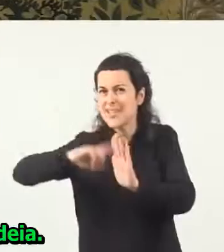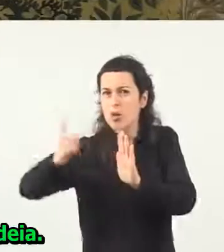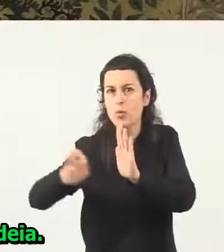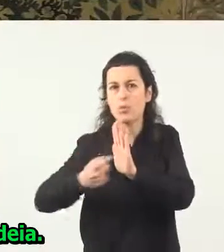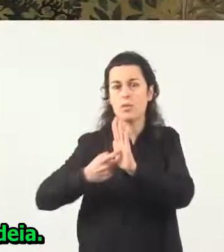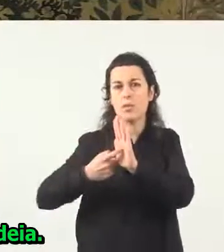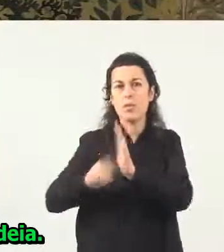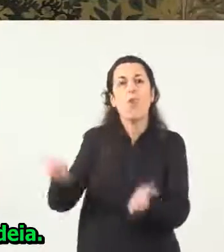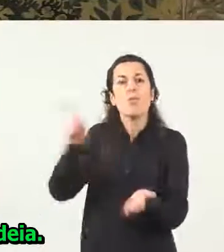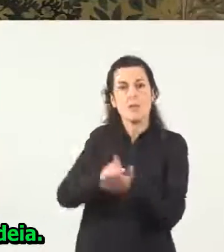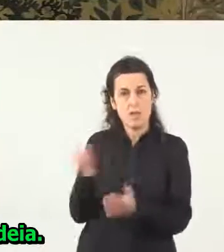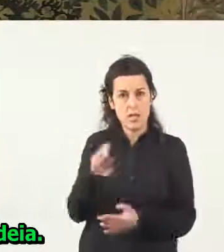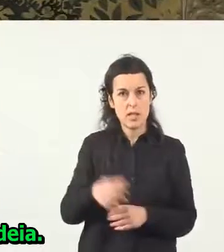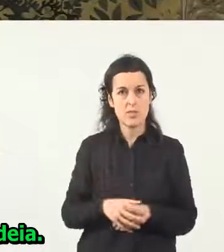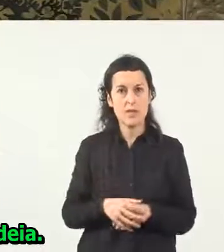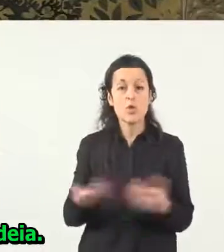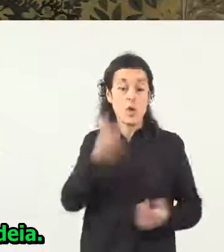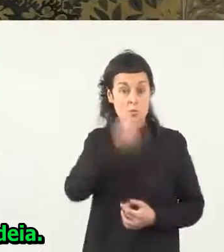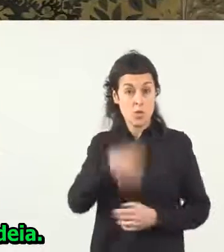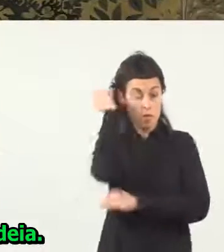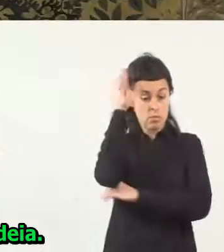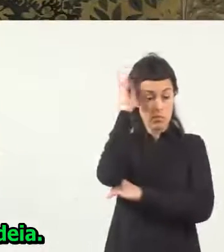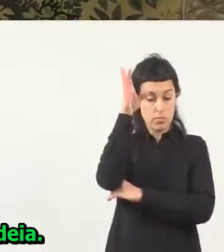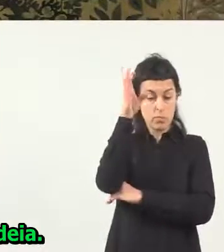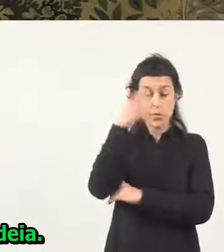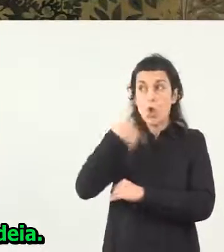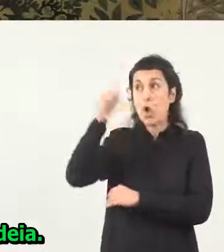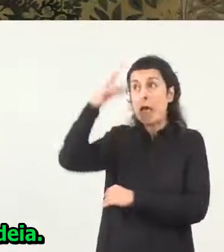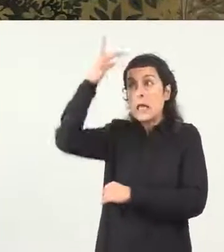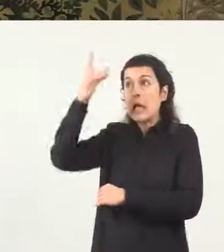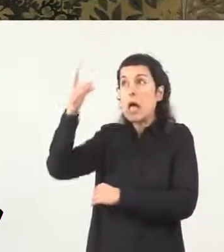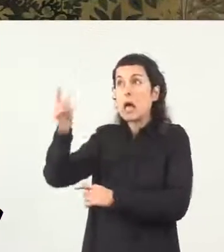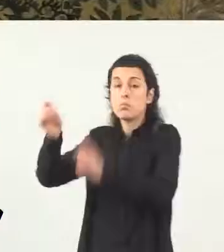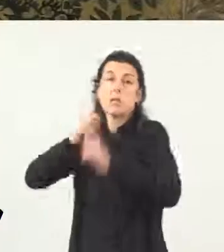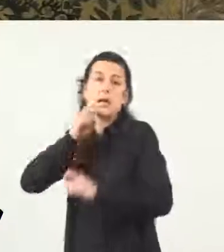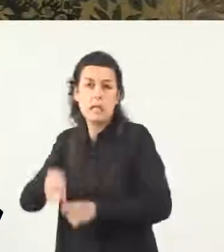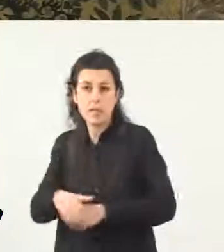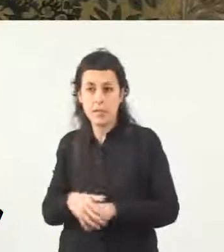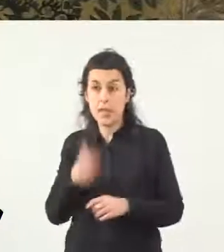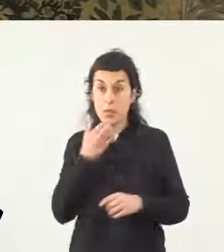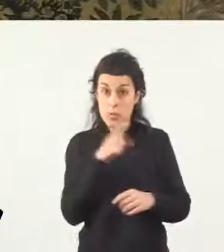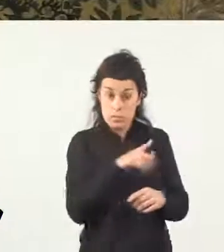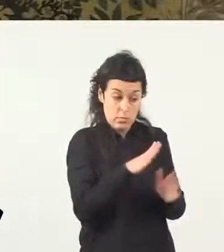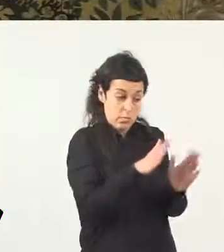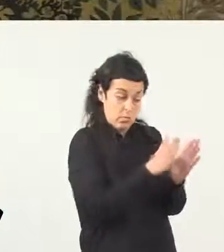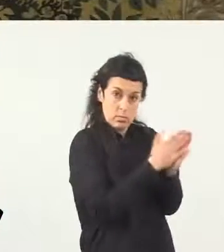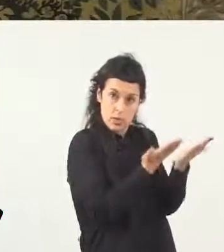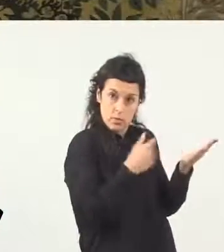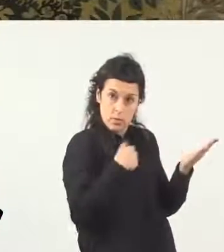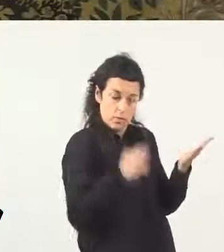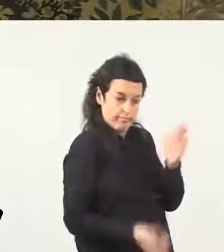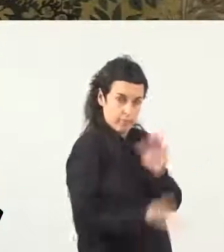Ez bakarrik hitz egiten dugunak esan behar dugula nork eman digun ideia bat. Bitu, hau, liburu hau atera